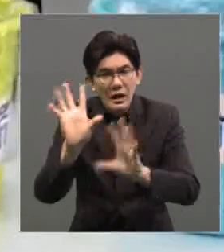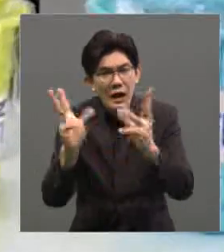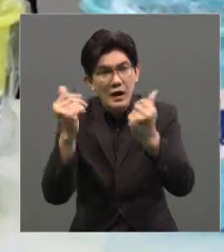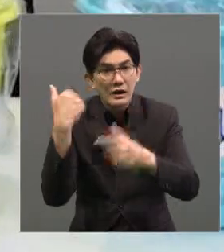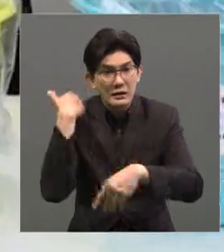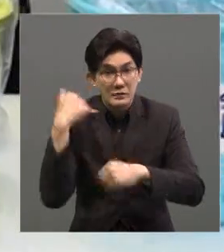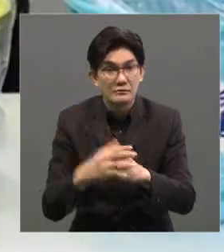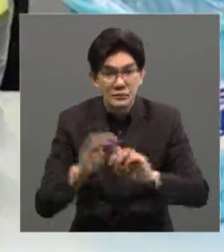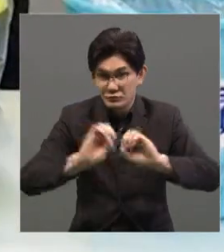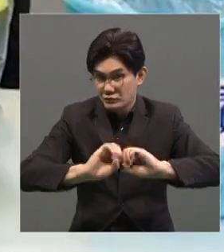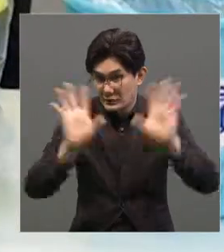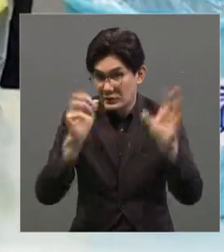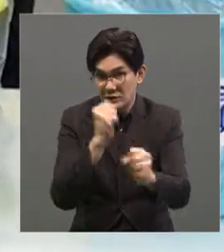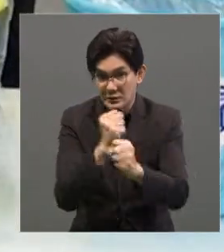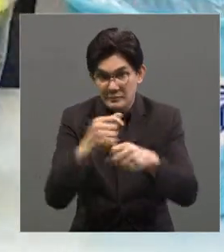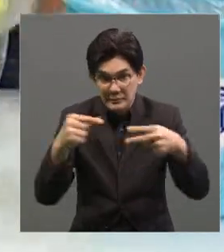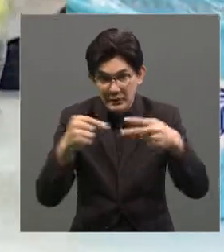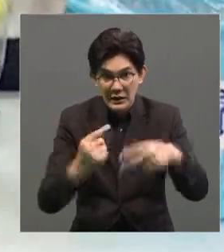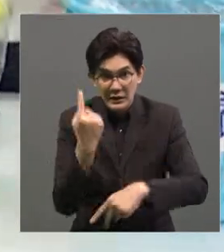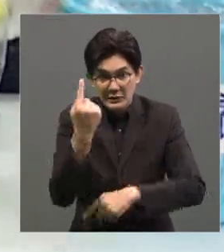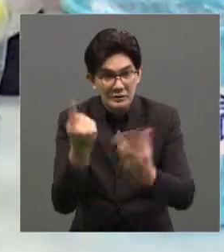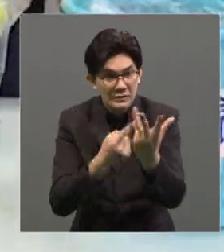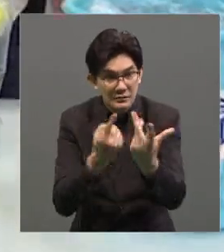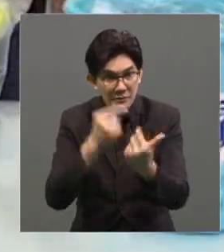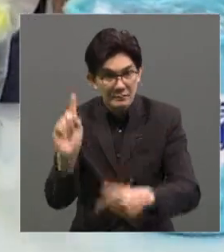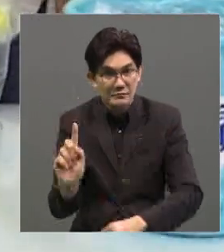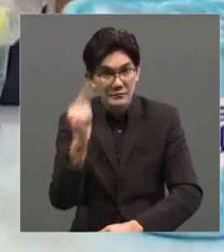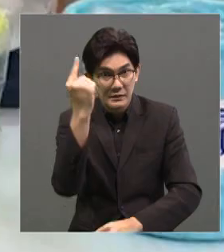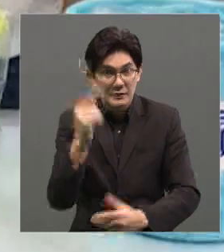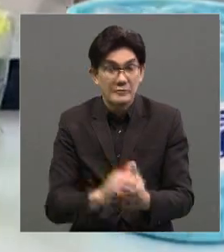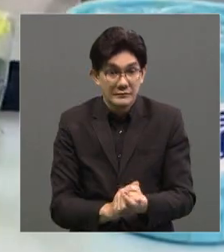นกันแต่ว่าเพื่อความโปร่งใสแม้แค่1คะแนนก็ต้องนับใหม่กันนะคะ